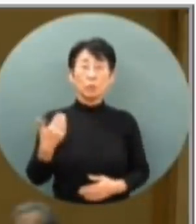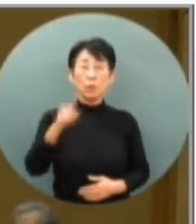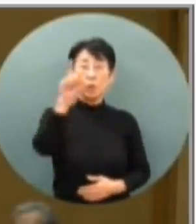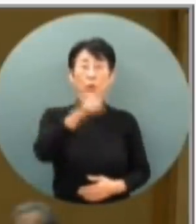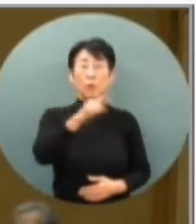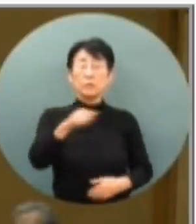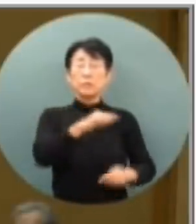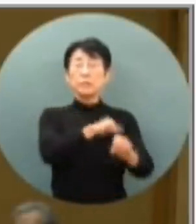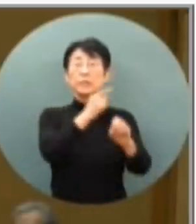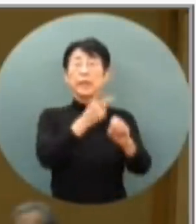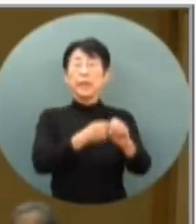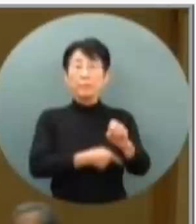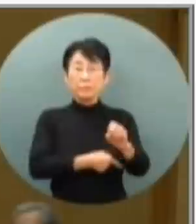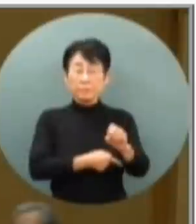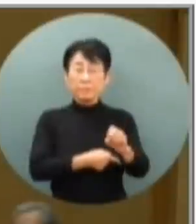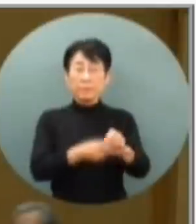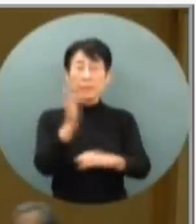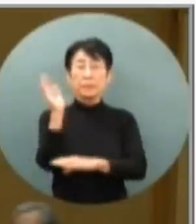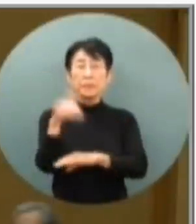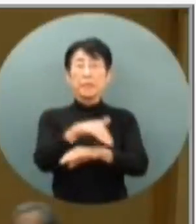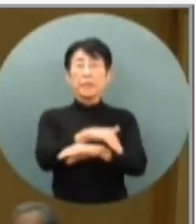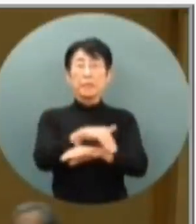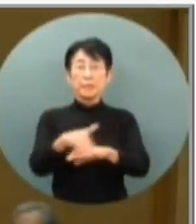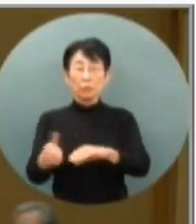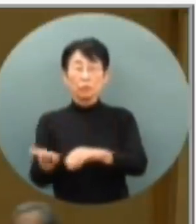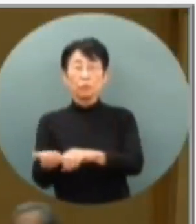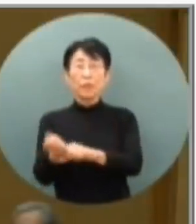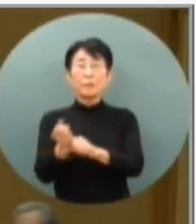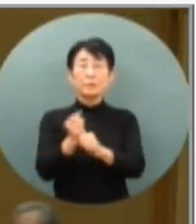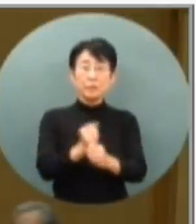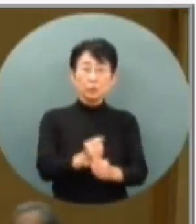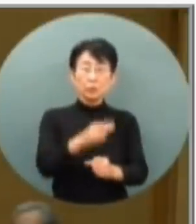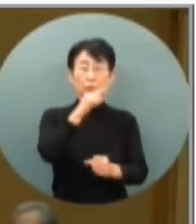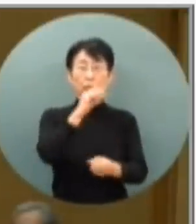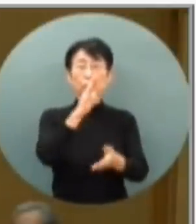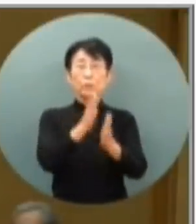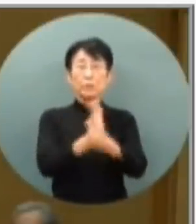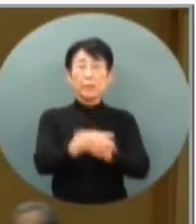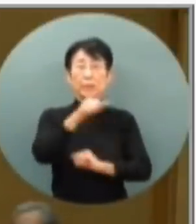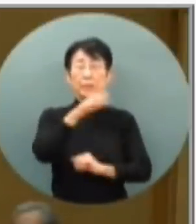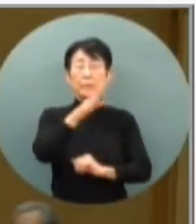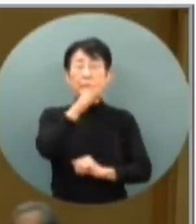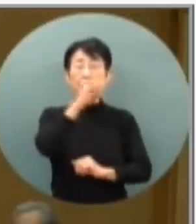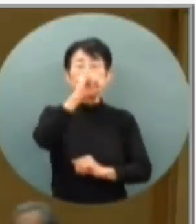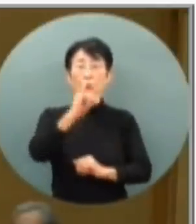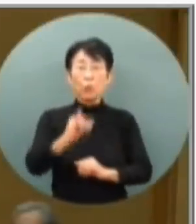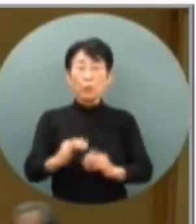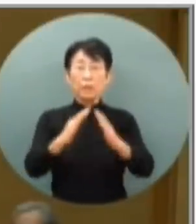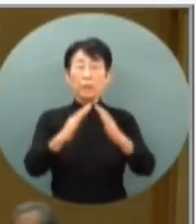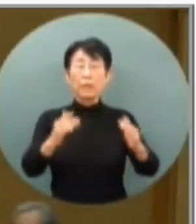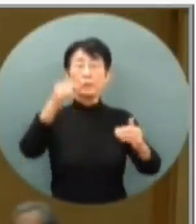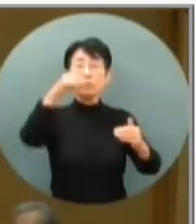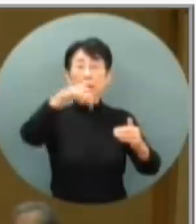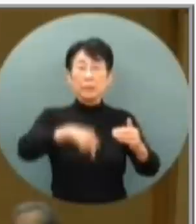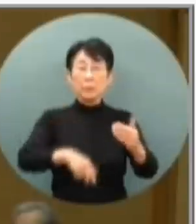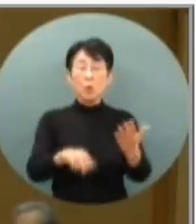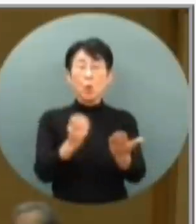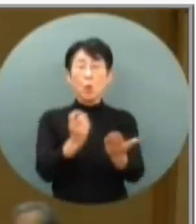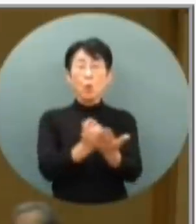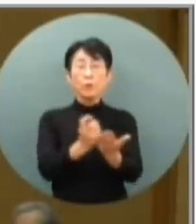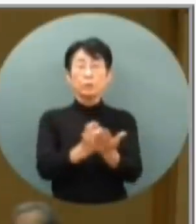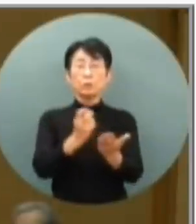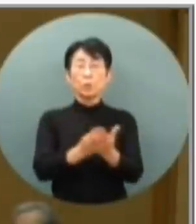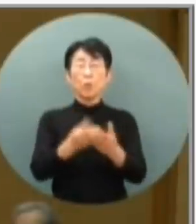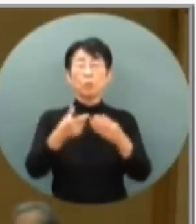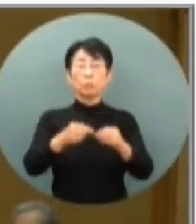策確立要求鳥取県実行委員会の中にでも、やはり法律を具体化するために